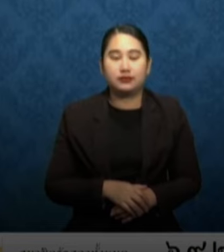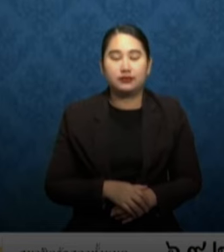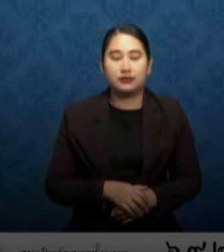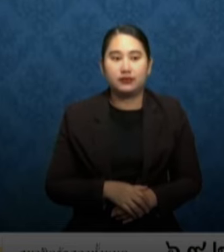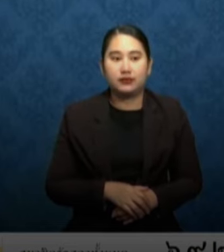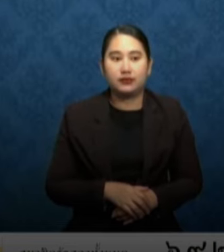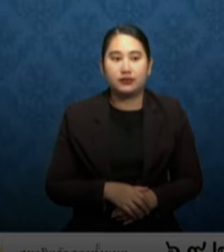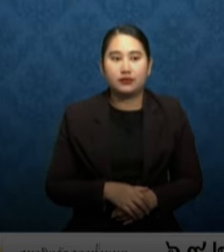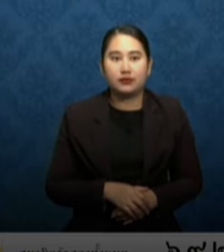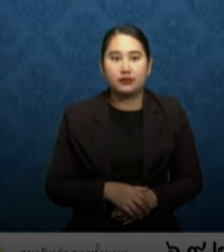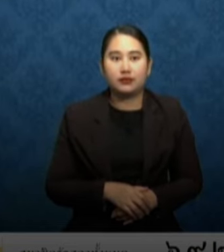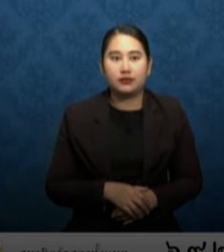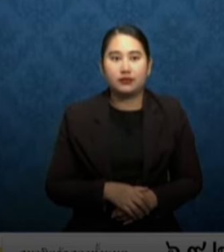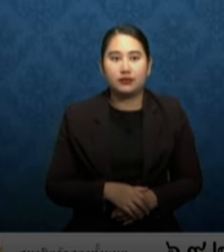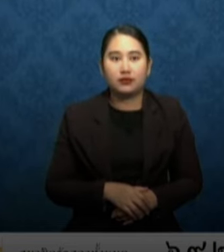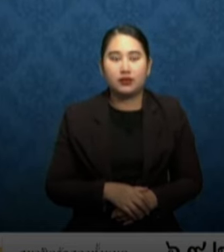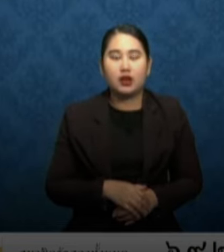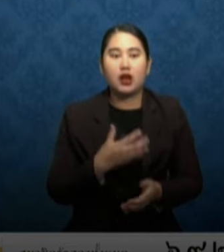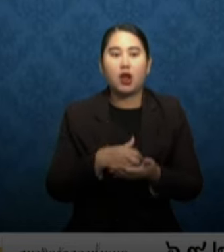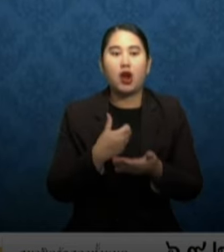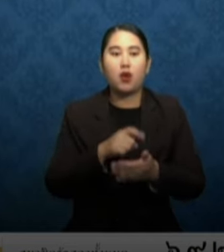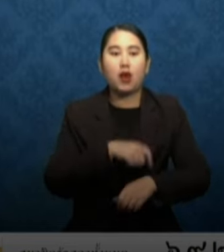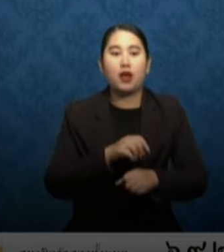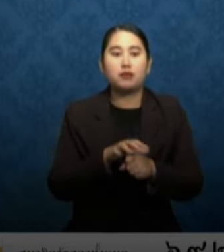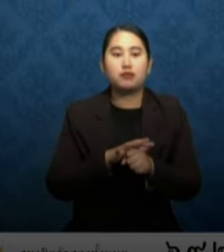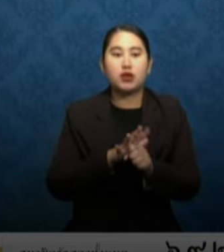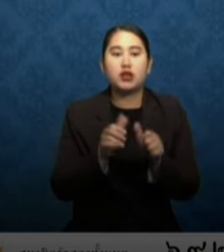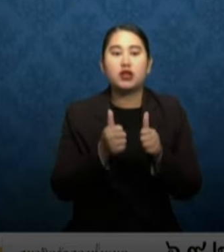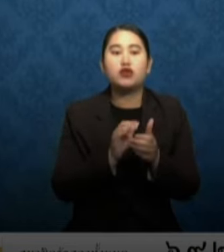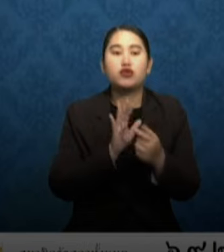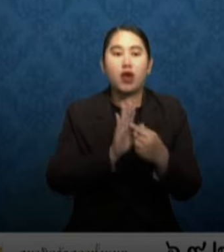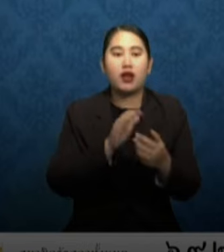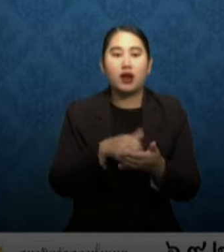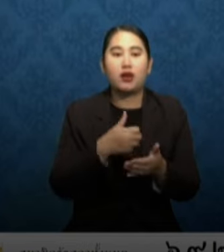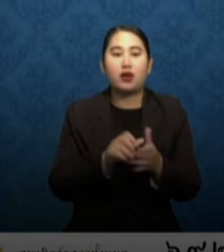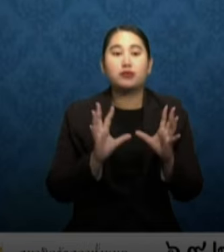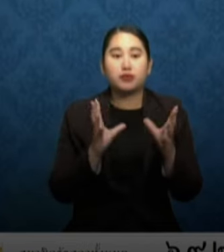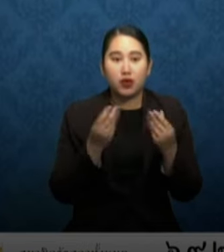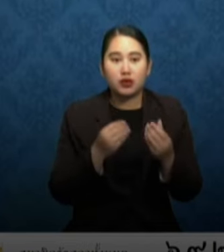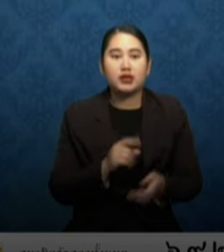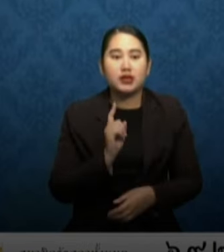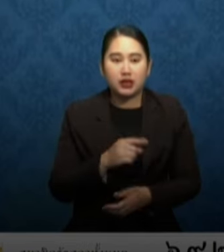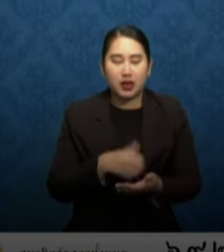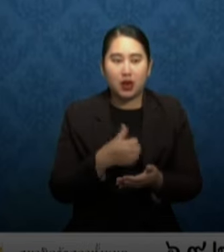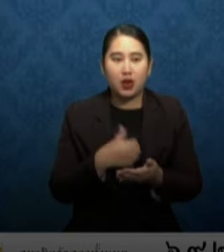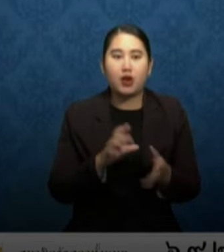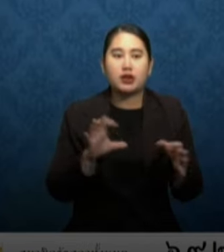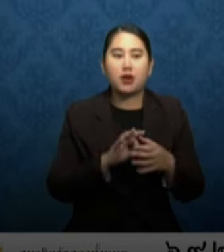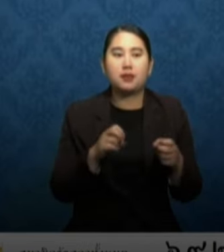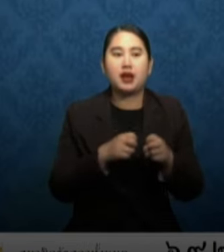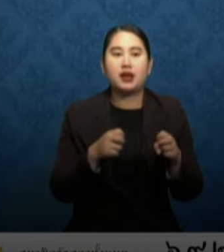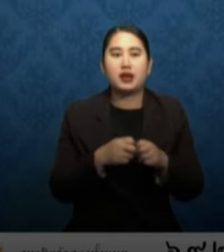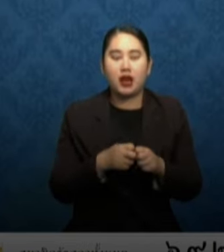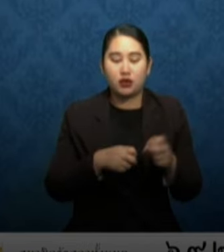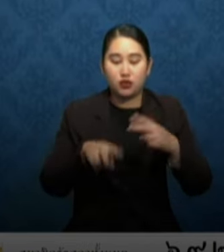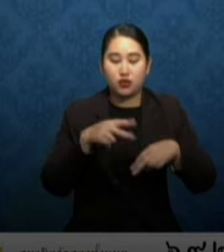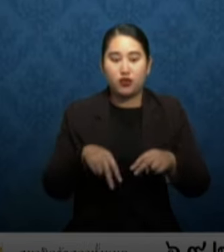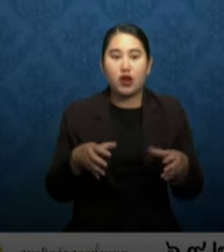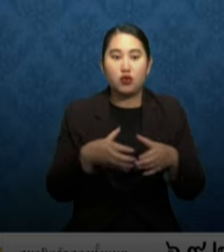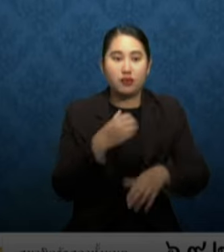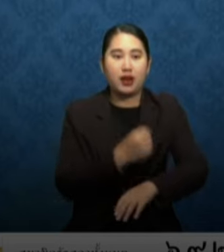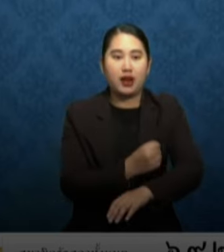ครับด้วยเวลาที่จำกัดผมขอยกตัวอย่างเพียงเท่านี้จริงๆมีเรื่องราวที่เป็นความล้มเหลวในการคุ้มครองแรง